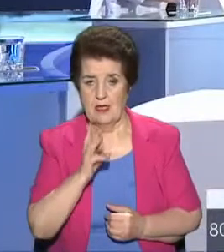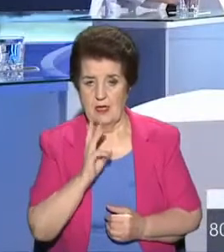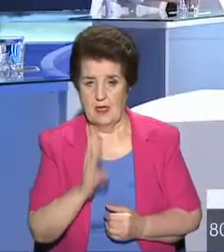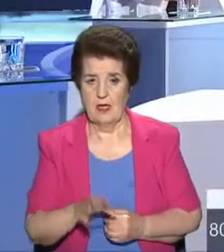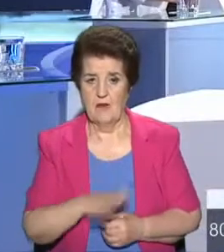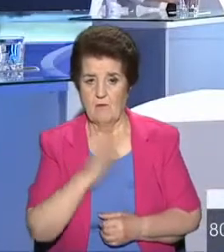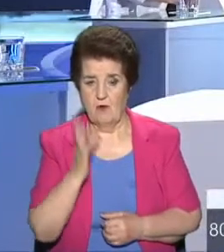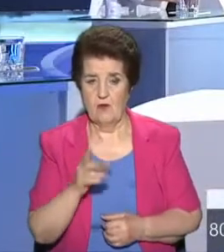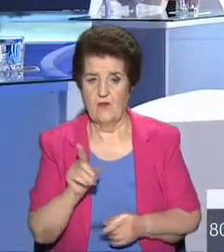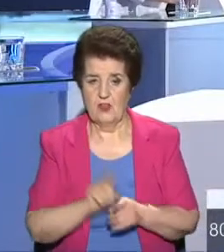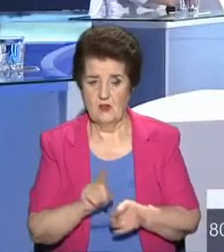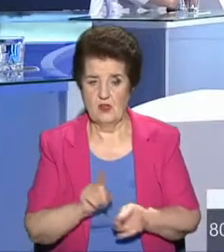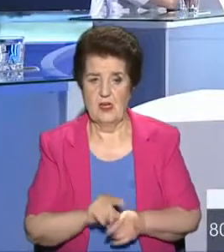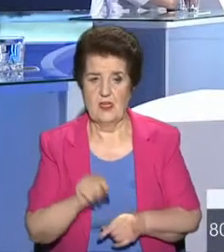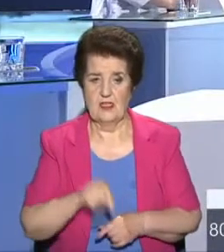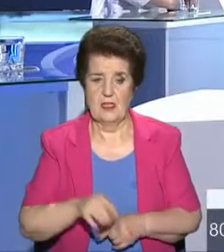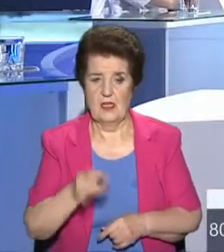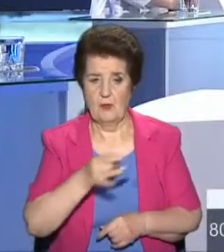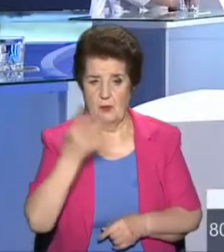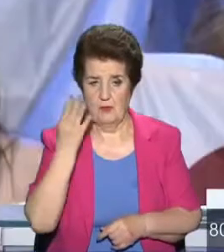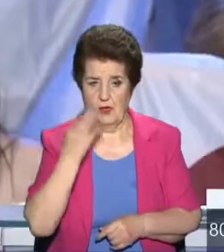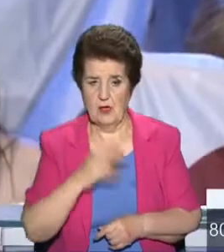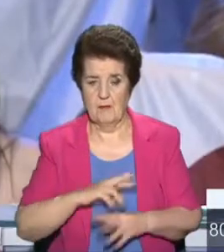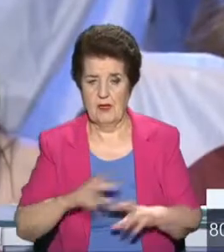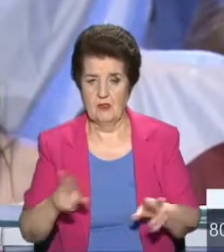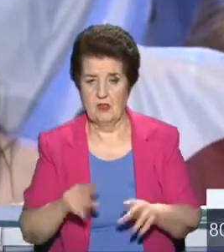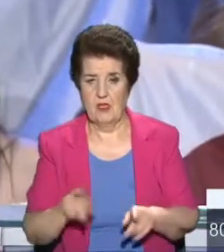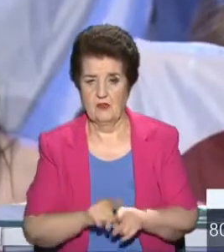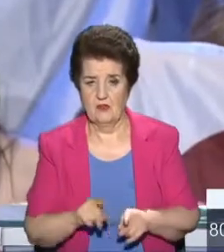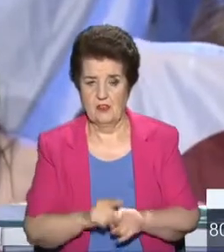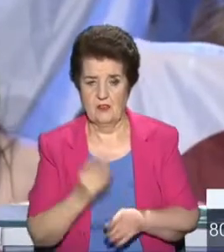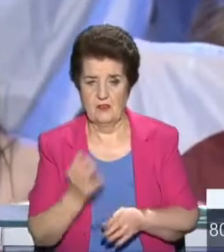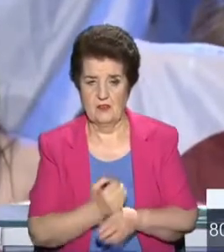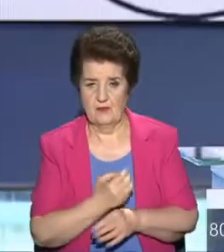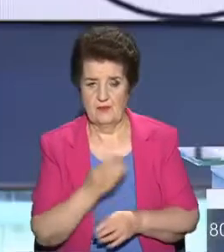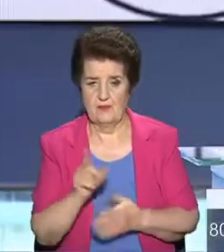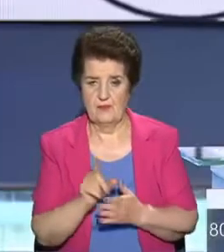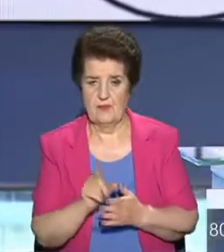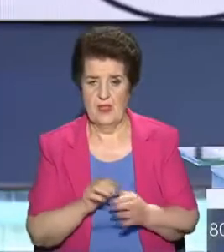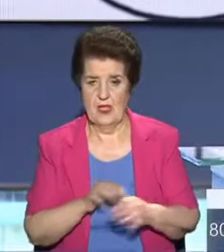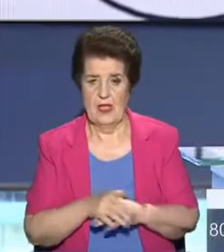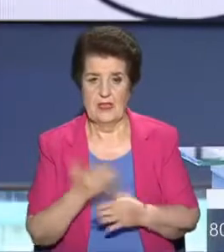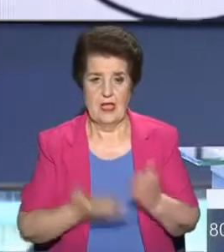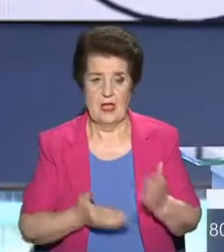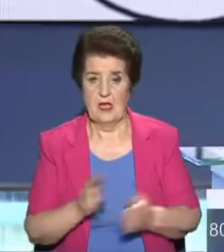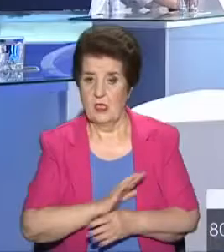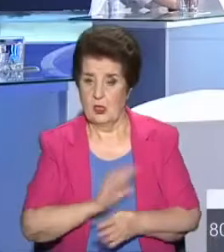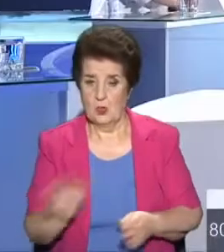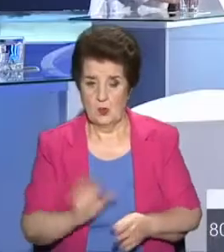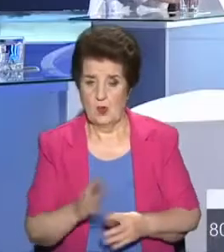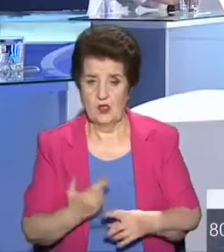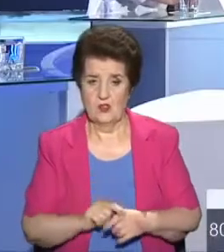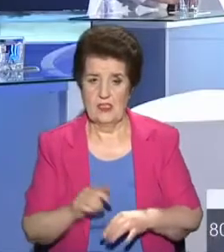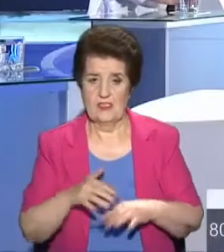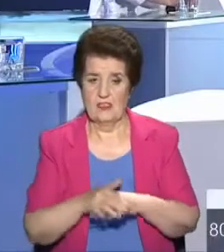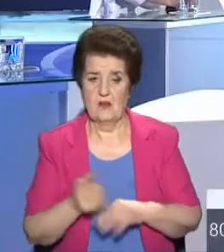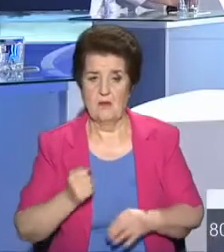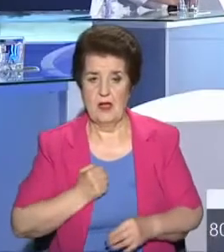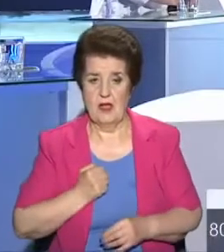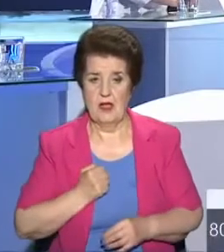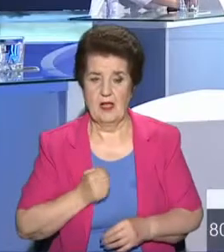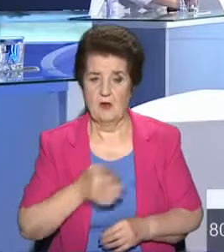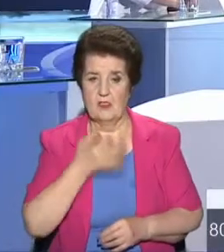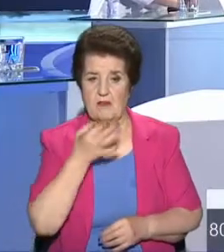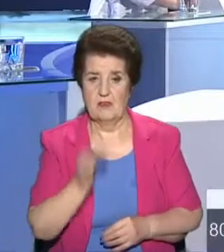Nord pensiile din Republica Moldova bună atingi anume acesta așa că nu se întâmpla Acest lucru se întâmplă această cifră Îmi pare rău să vă